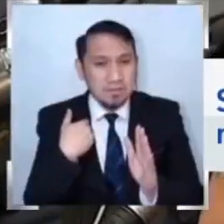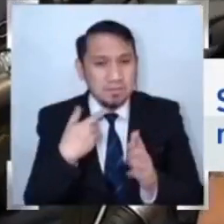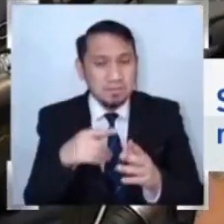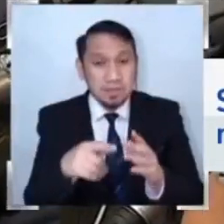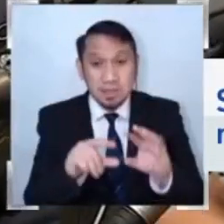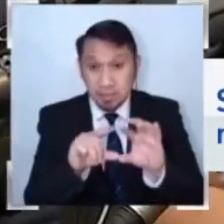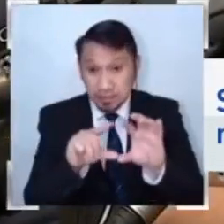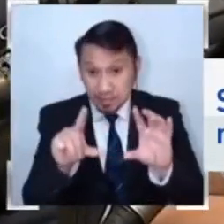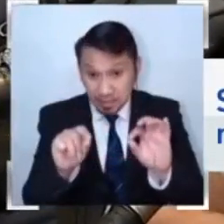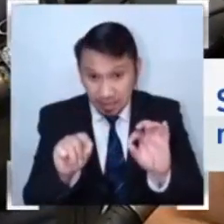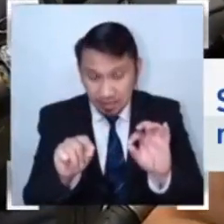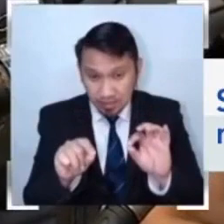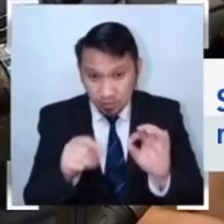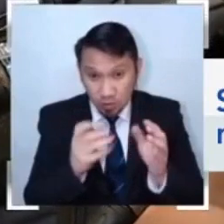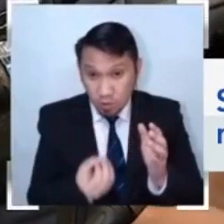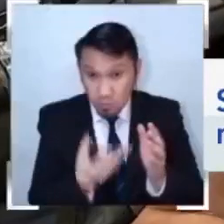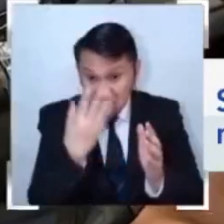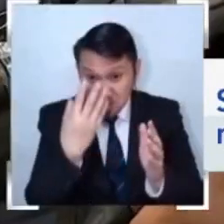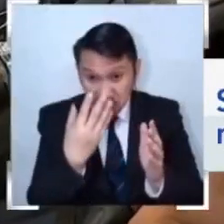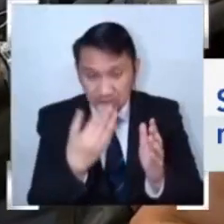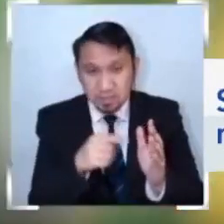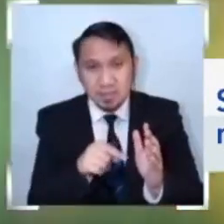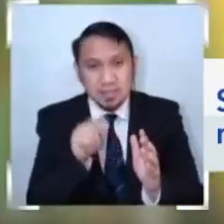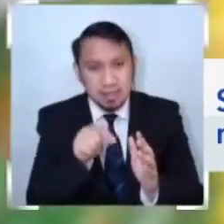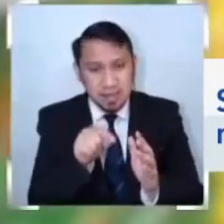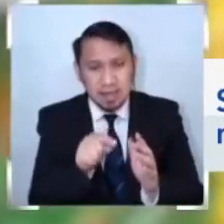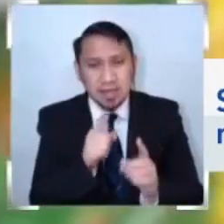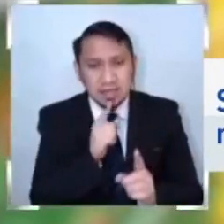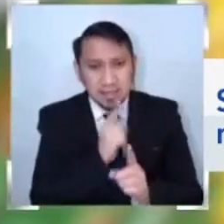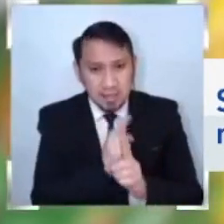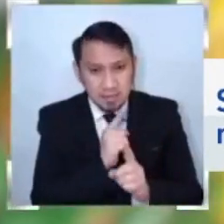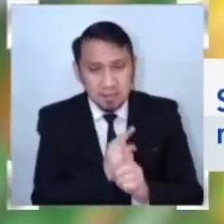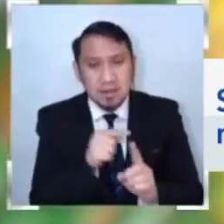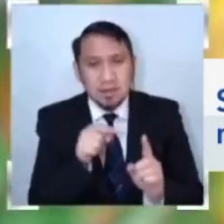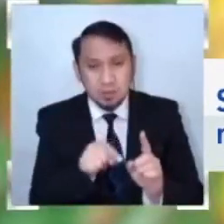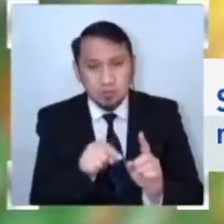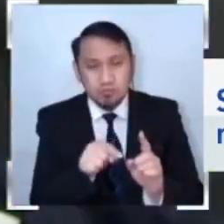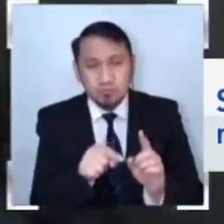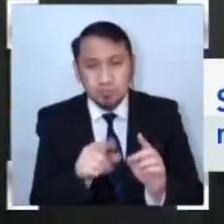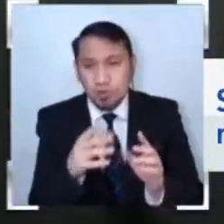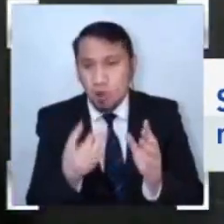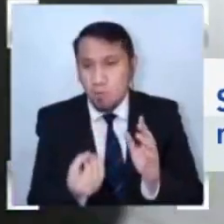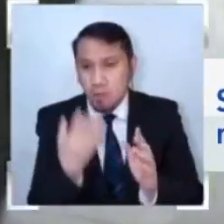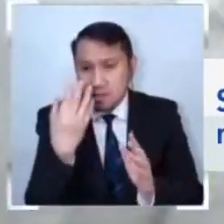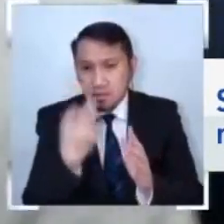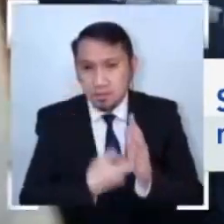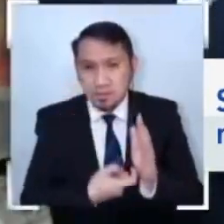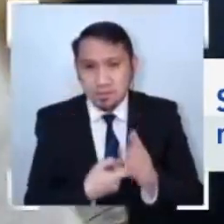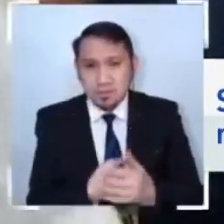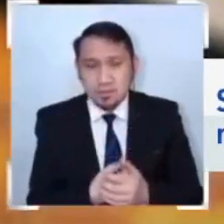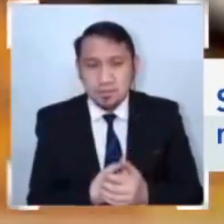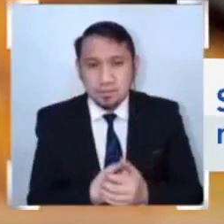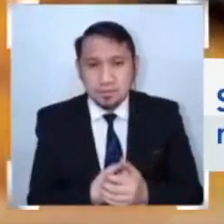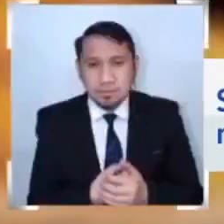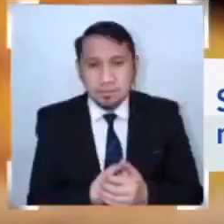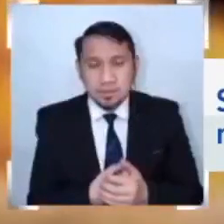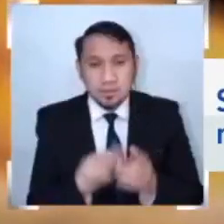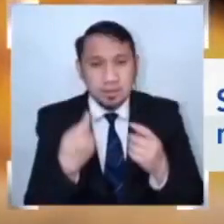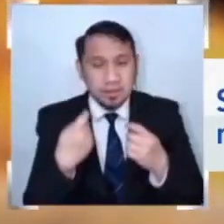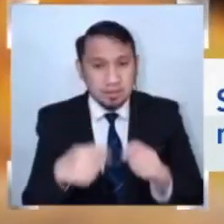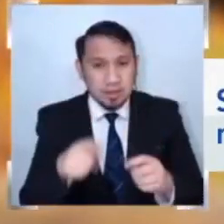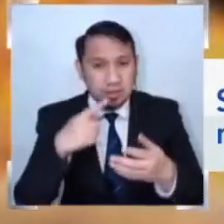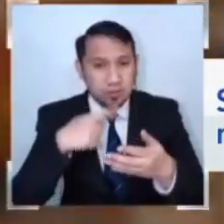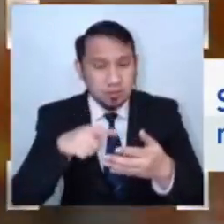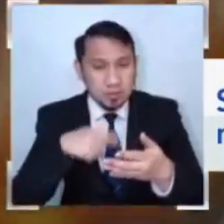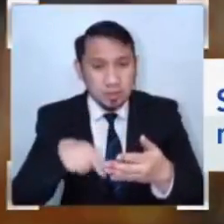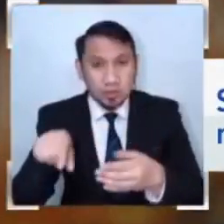ng consumer na yung binibili niya tama ang presyo. Sinusubukan pa naming makuna ng pahayag ang mismong supermarket. Mahalaga pa naman